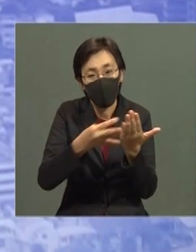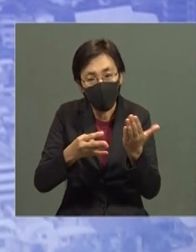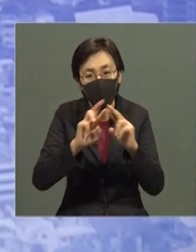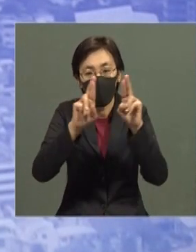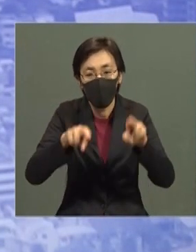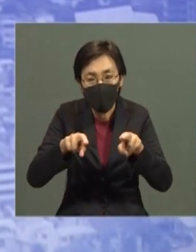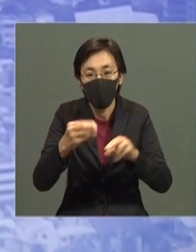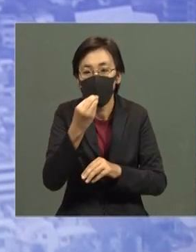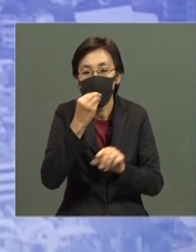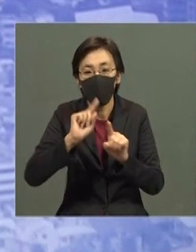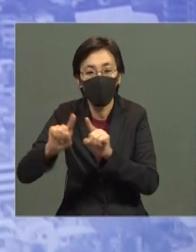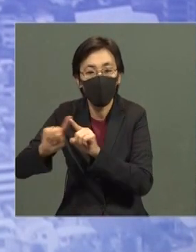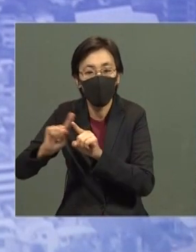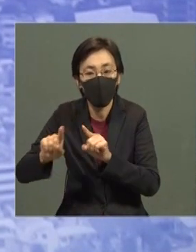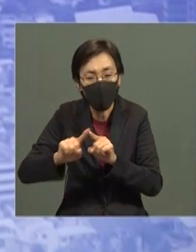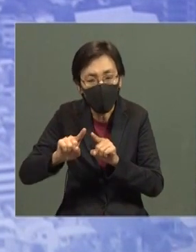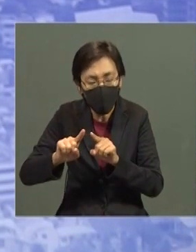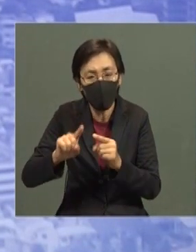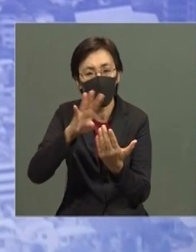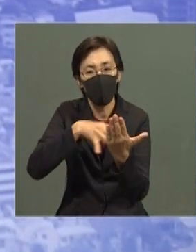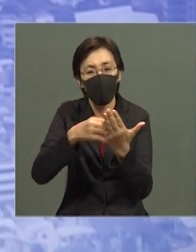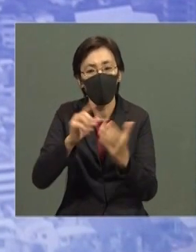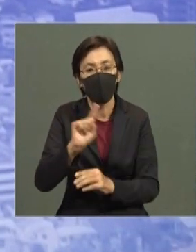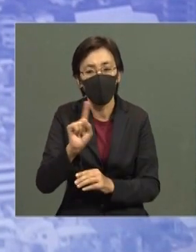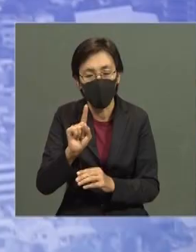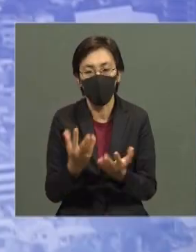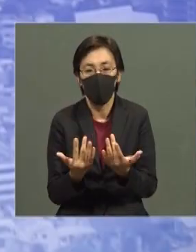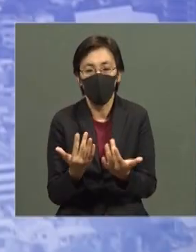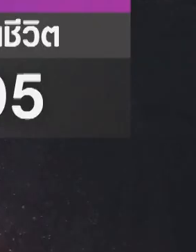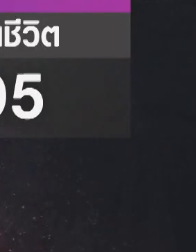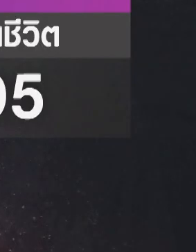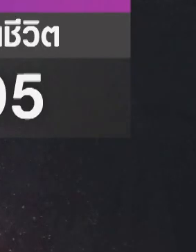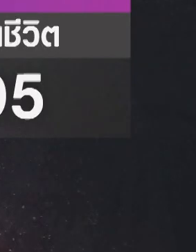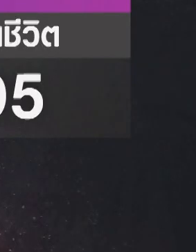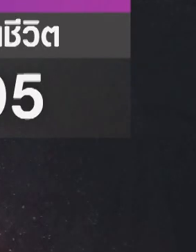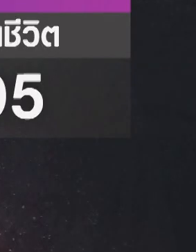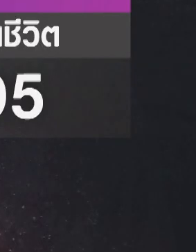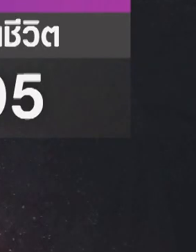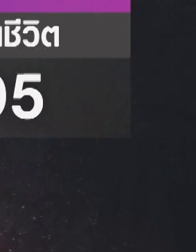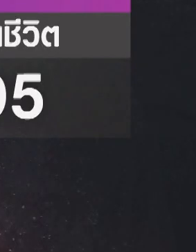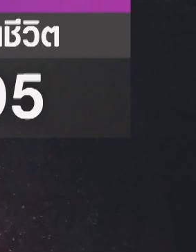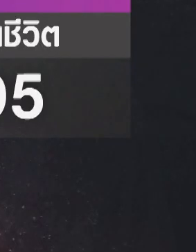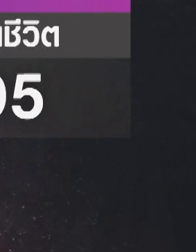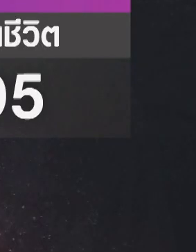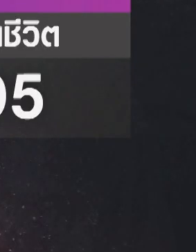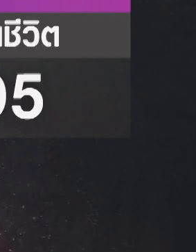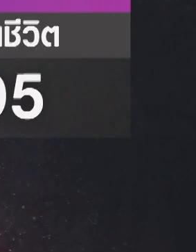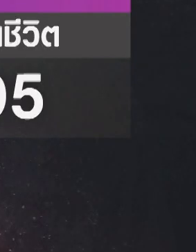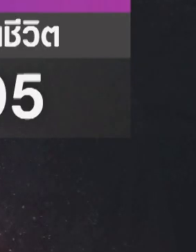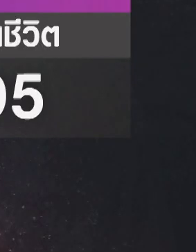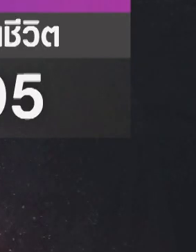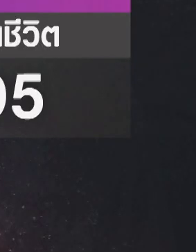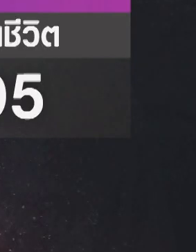งานสถานการณ์ประจำวันนะคะยอดติดเชื้ออย่างมากกว่า 2000รายทำให้ถ่ายมียอดสะสมผู้ติดเชื้อมากกว่า 1แสนรายแล้ว